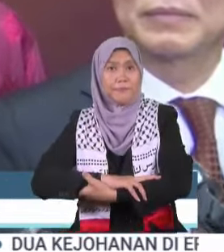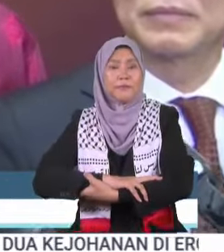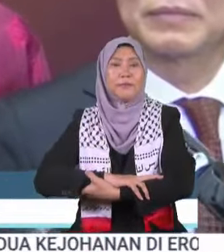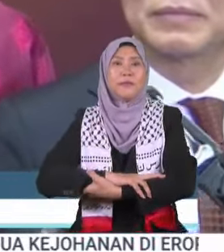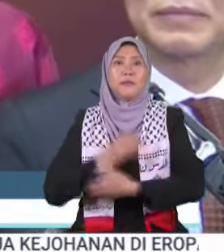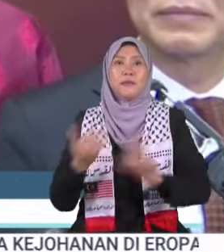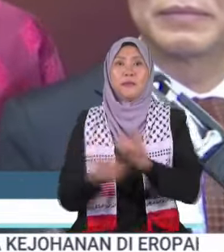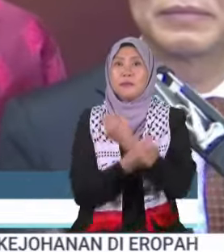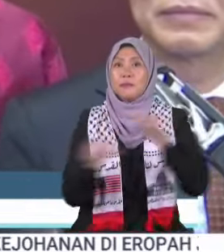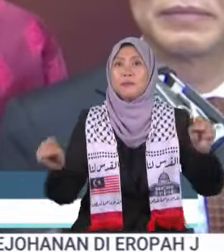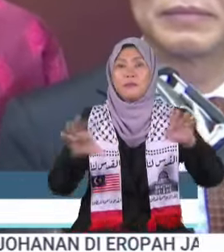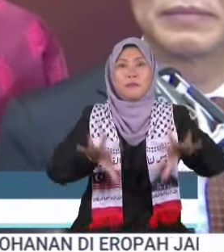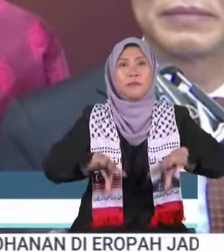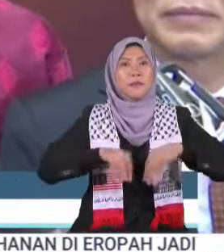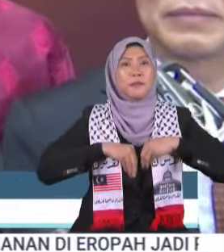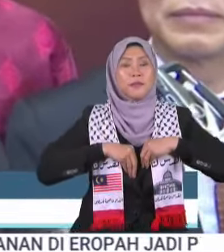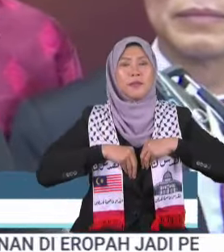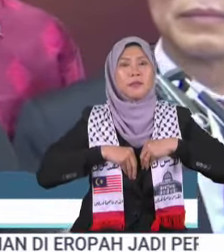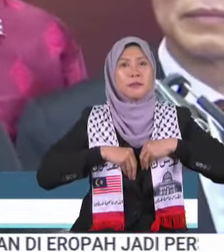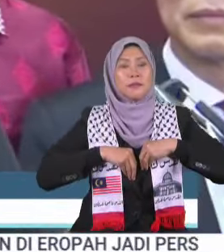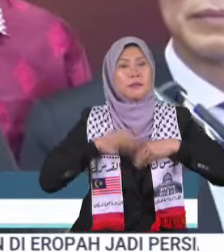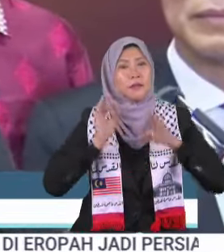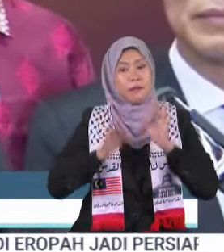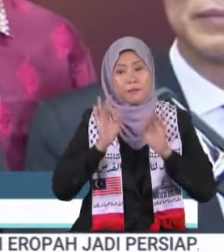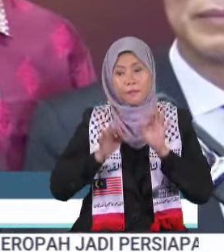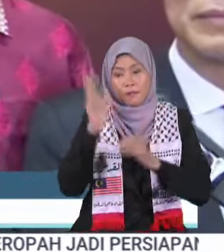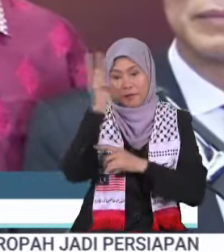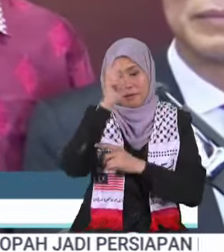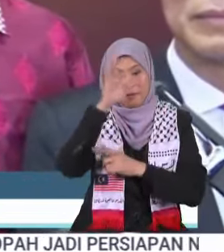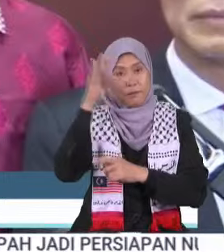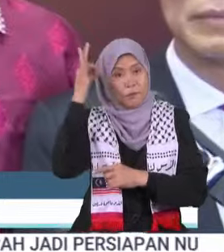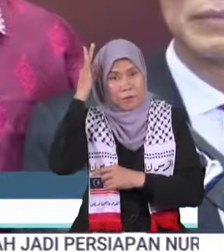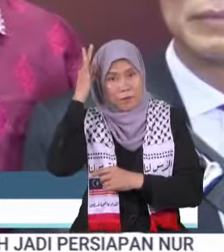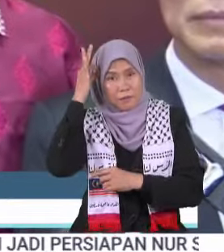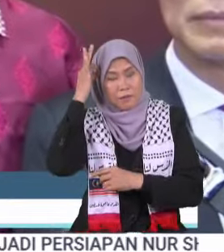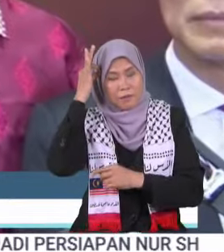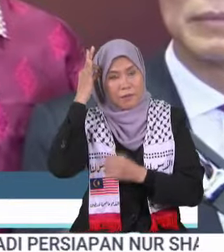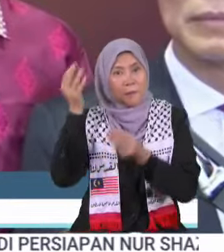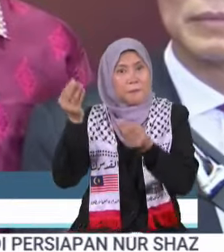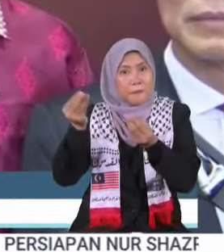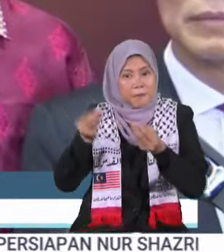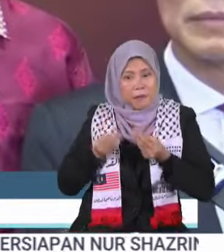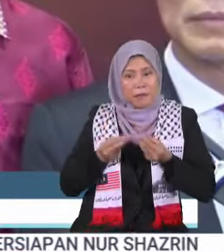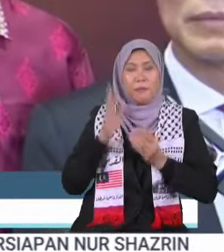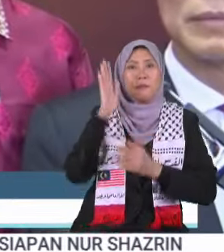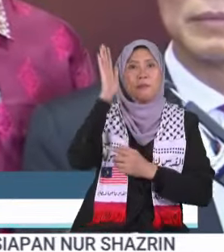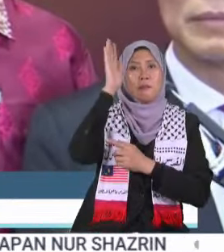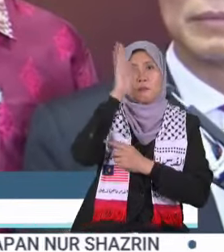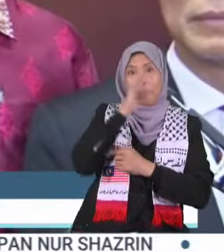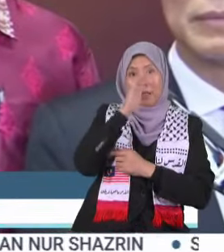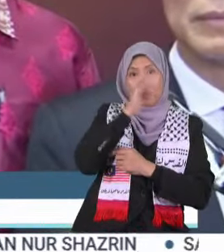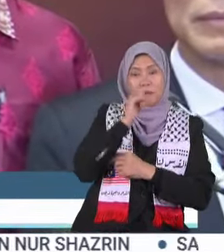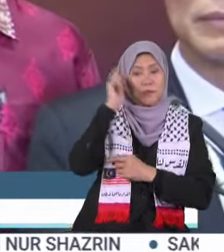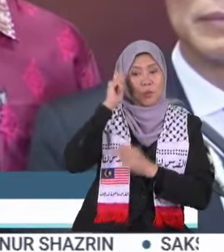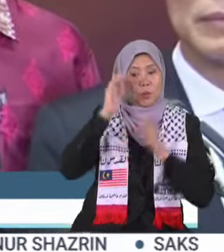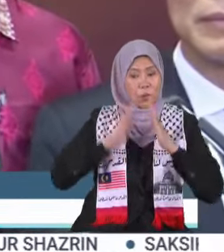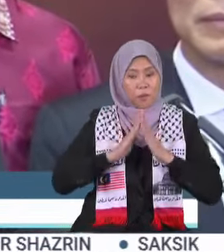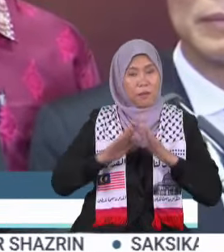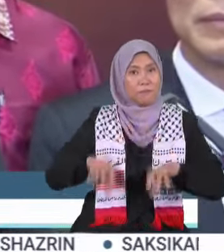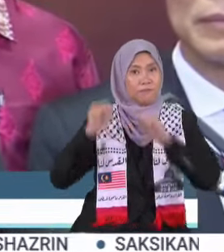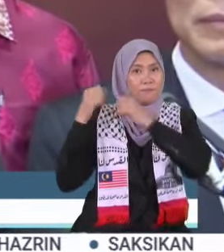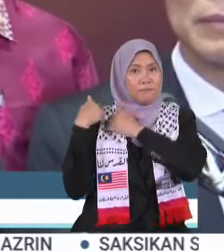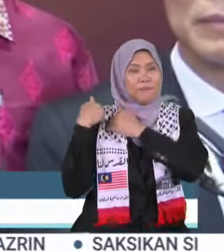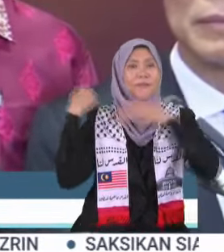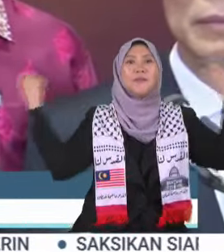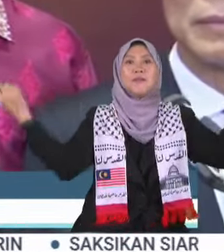untuk menerima sekiranya kerajaan persekutuan memberikan Melaka sebagai tuan rumah untuk acara